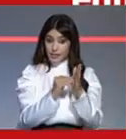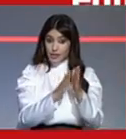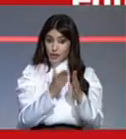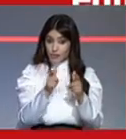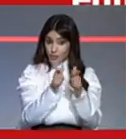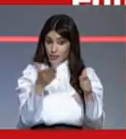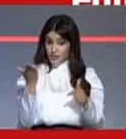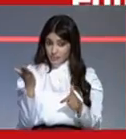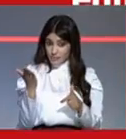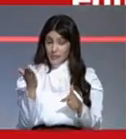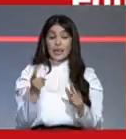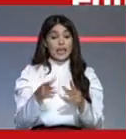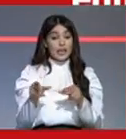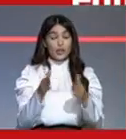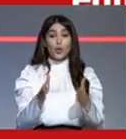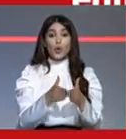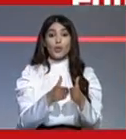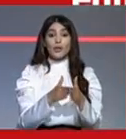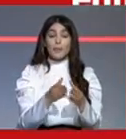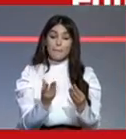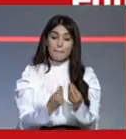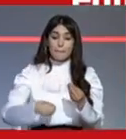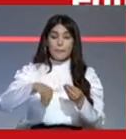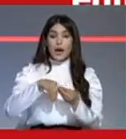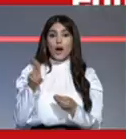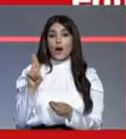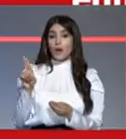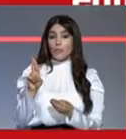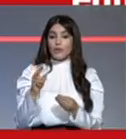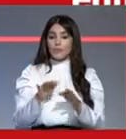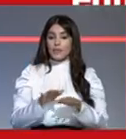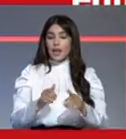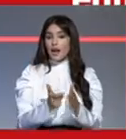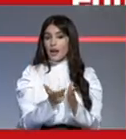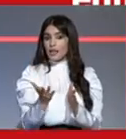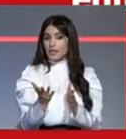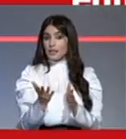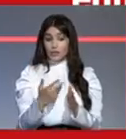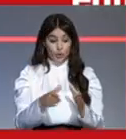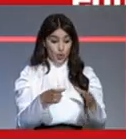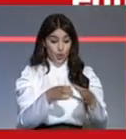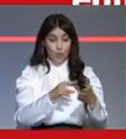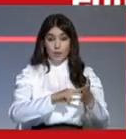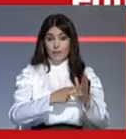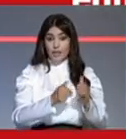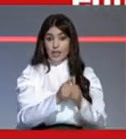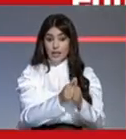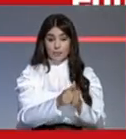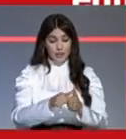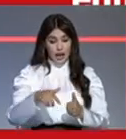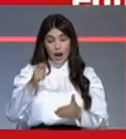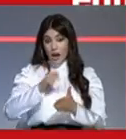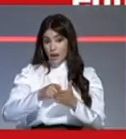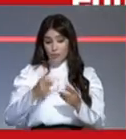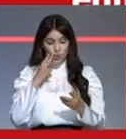تقوم بايداع المطالب مصحوبه بتقرير المراقب بسبب الفريق الفني بالاداره العامه للاداءات يقوم